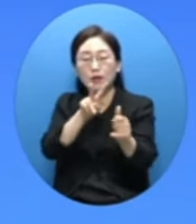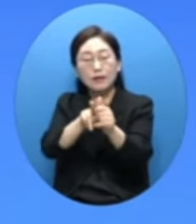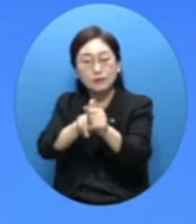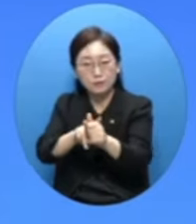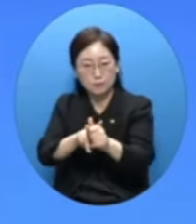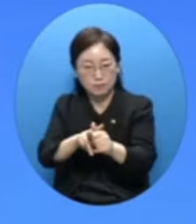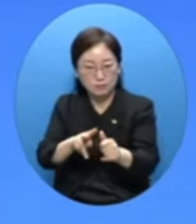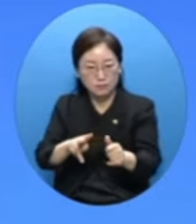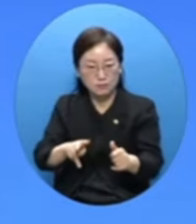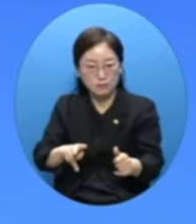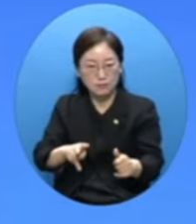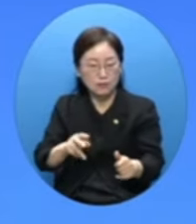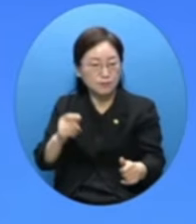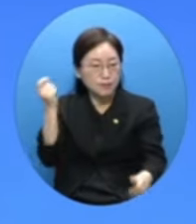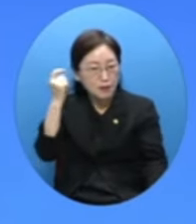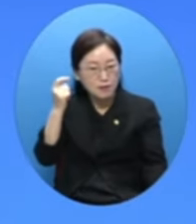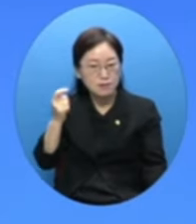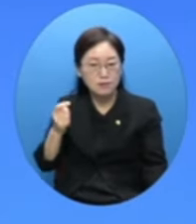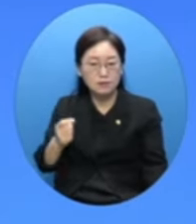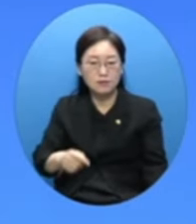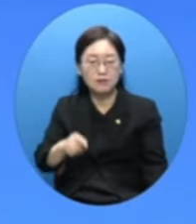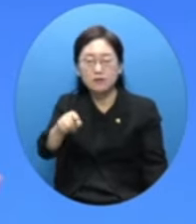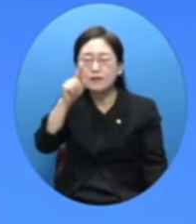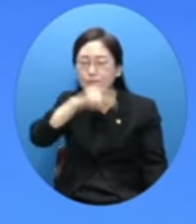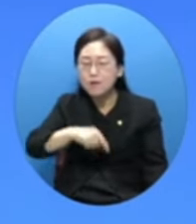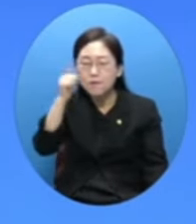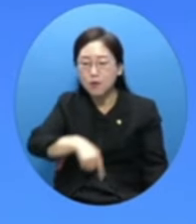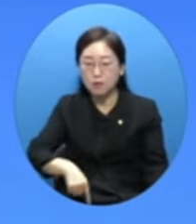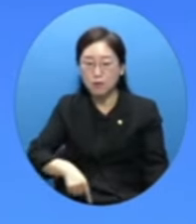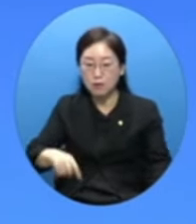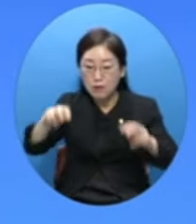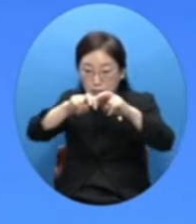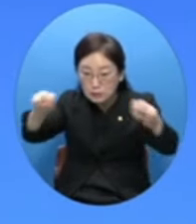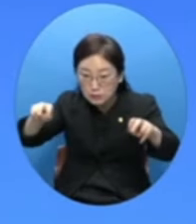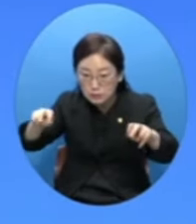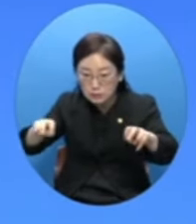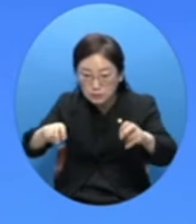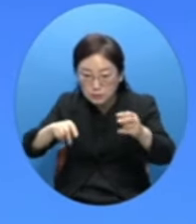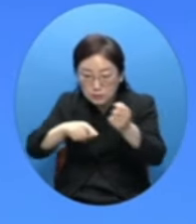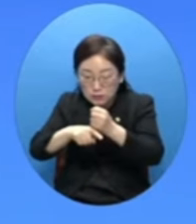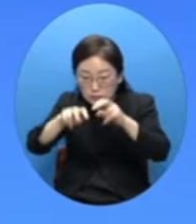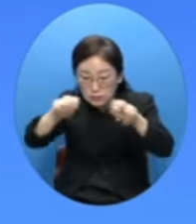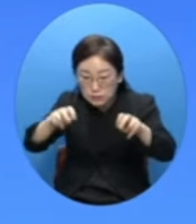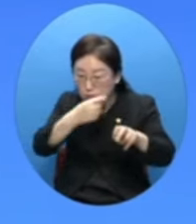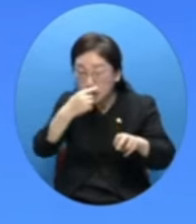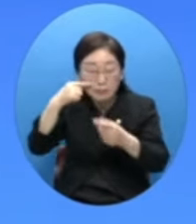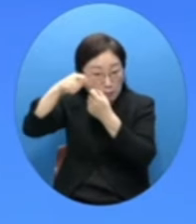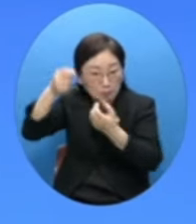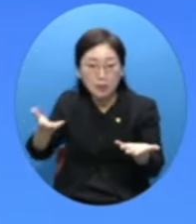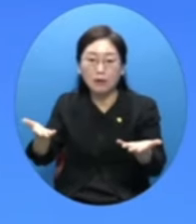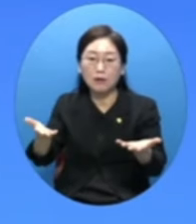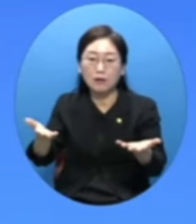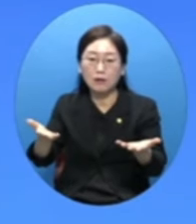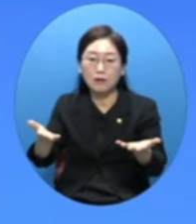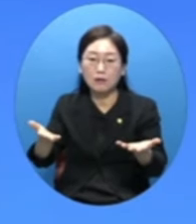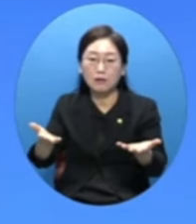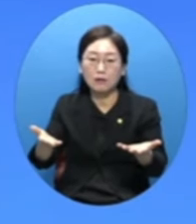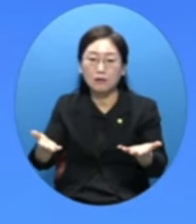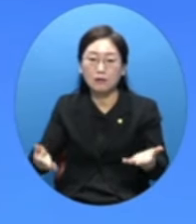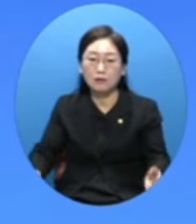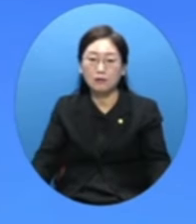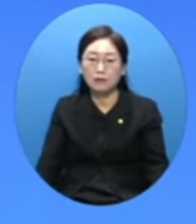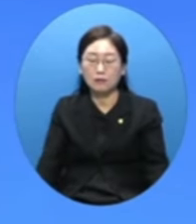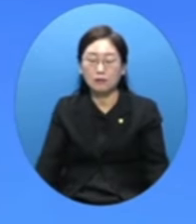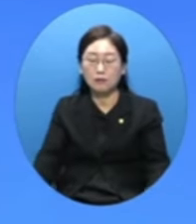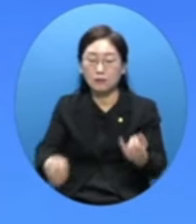다 간첩으로 포습 하 나쁜 사람이니까 내용도 안 알아보고 정주하는 겁니다 그때 그때